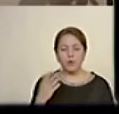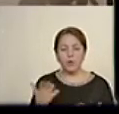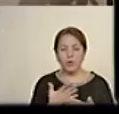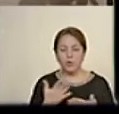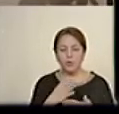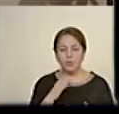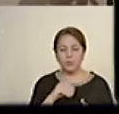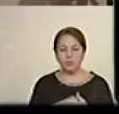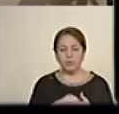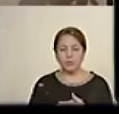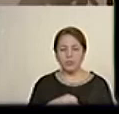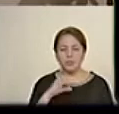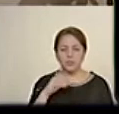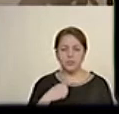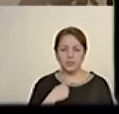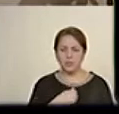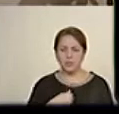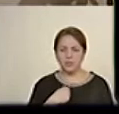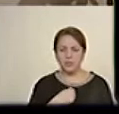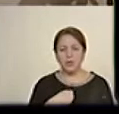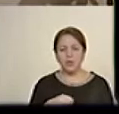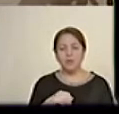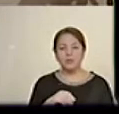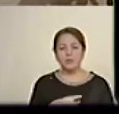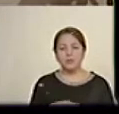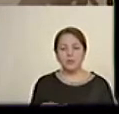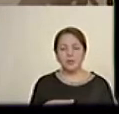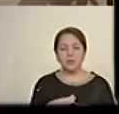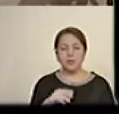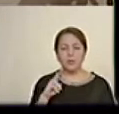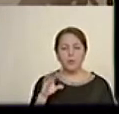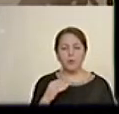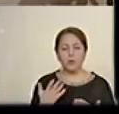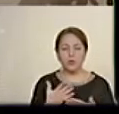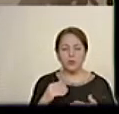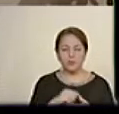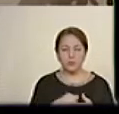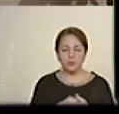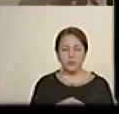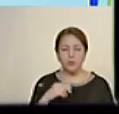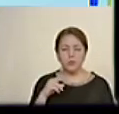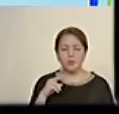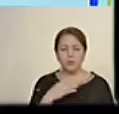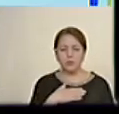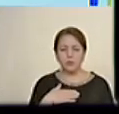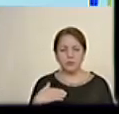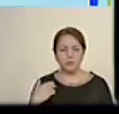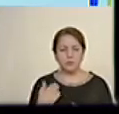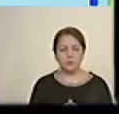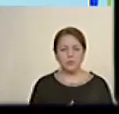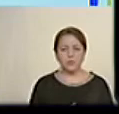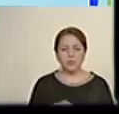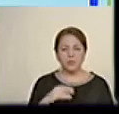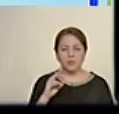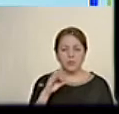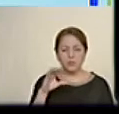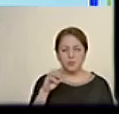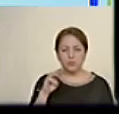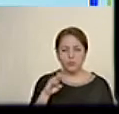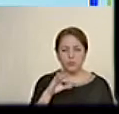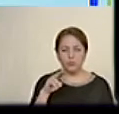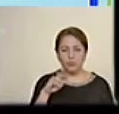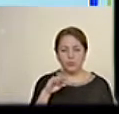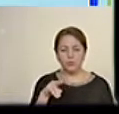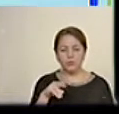Сгоряча. Делает по какой причине? По неволе. Наступил почему? По какой